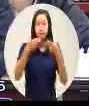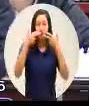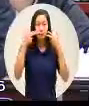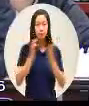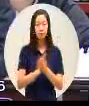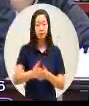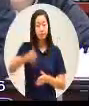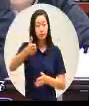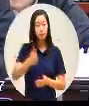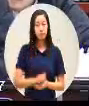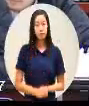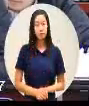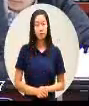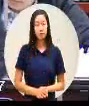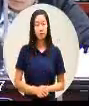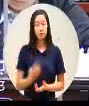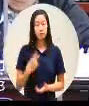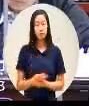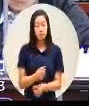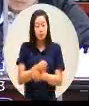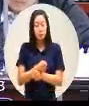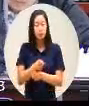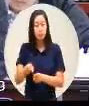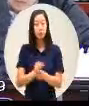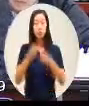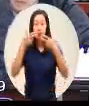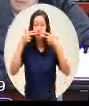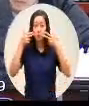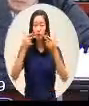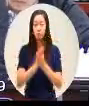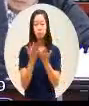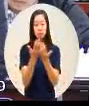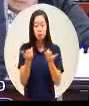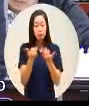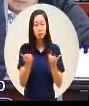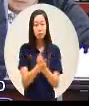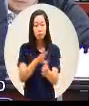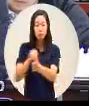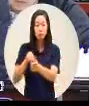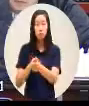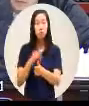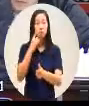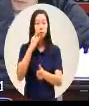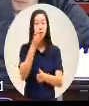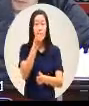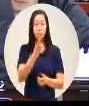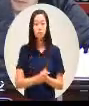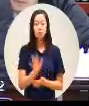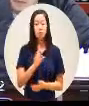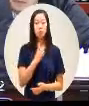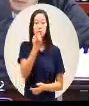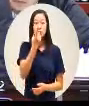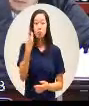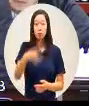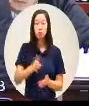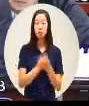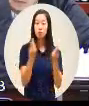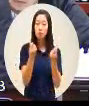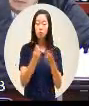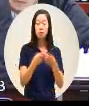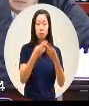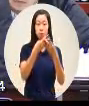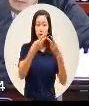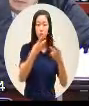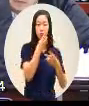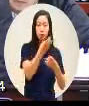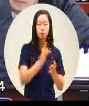想关注原住民学生他们学的母语呢，事实上也不只是他们，甚至包括客语，甚至连